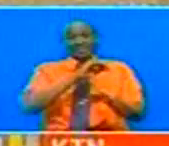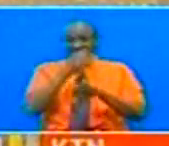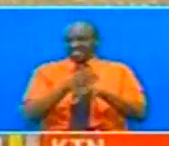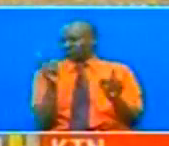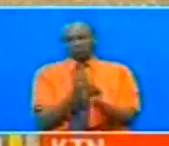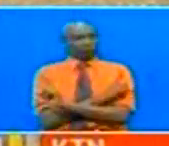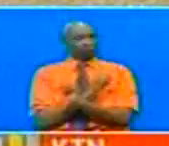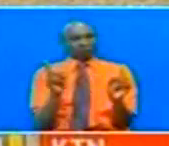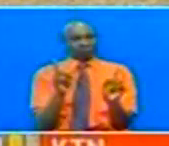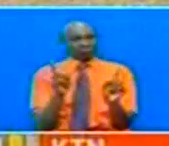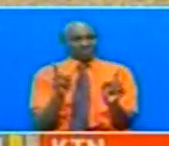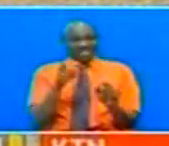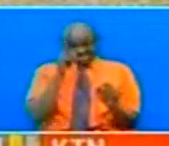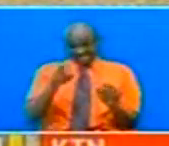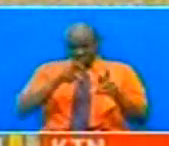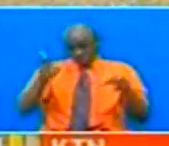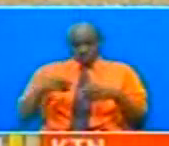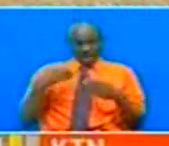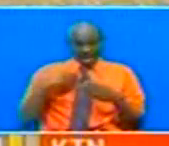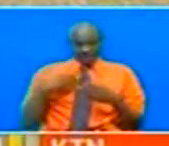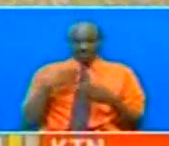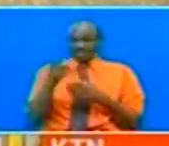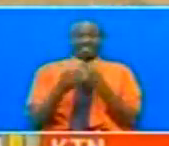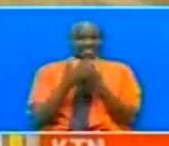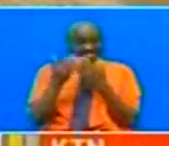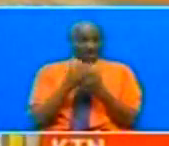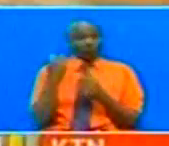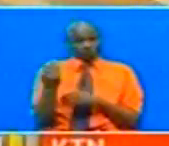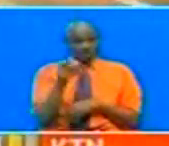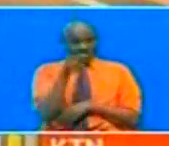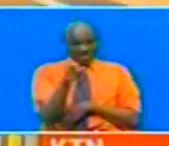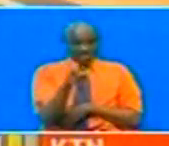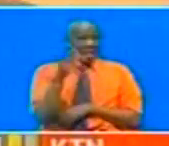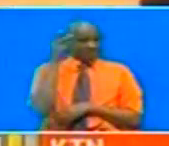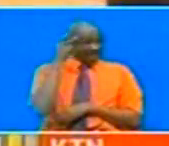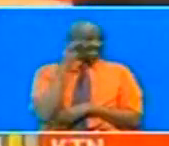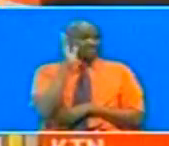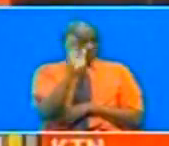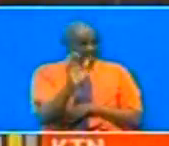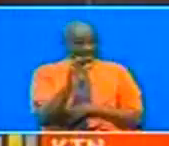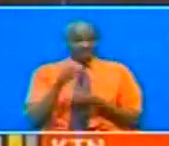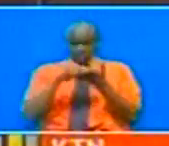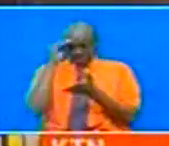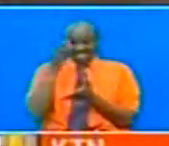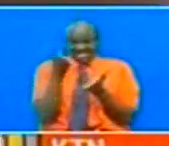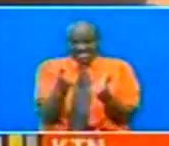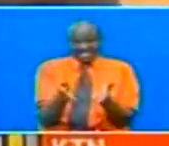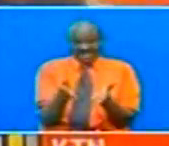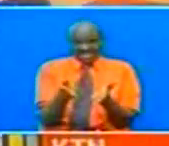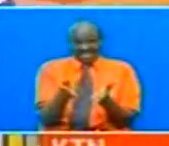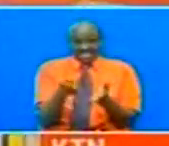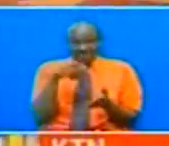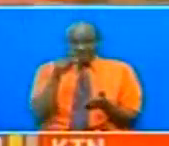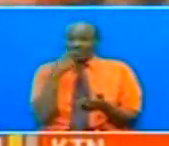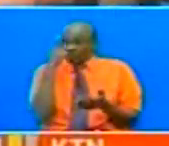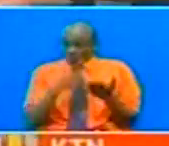school. Ni chumba ambacho kufikia sasa kinatoa malezi ya muda kwa watoto wadogo. Wazazi wao ambao ni wanafunzi katika chuo hiki kikuu cha Egerton